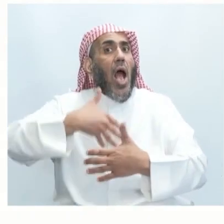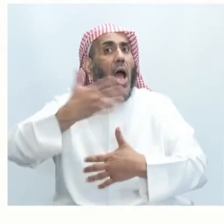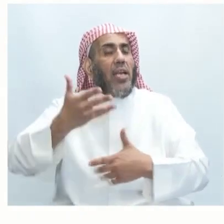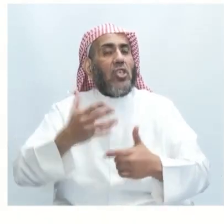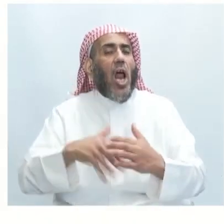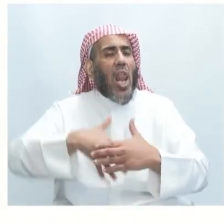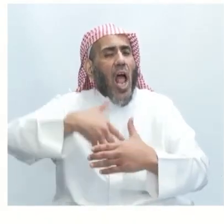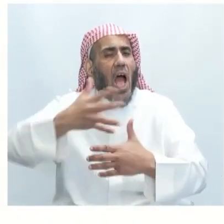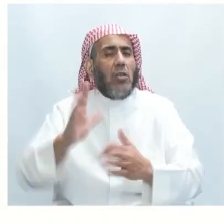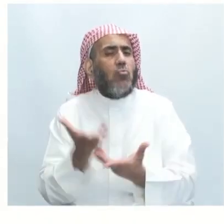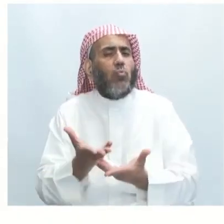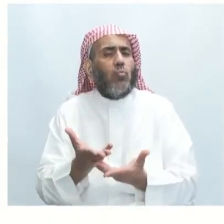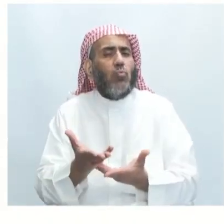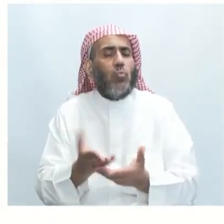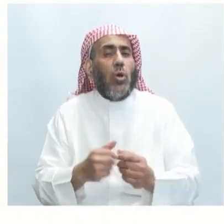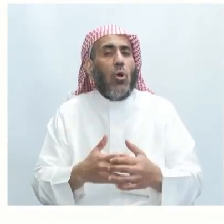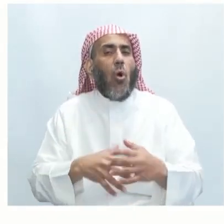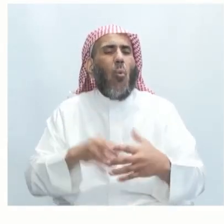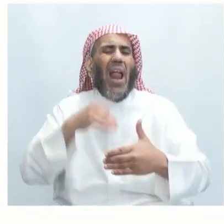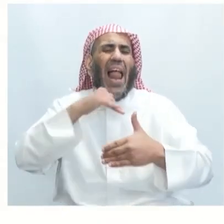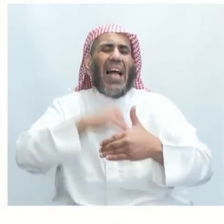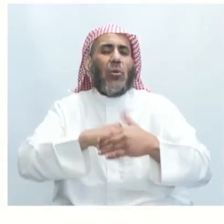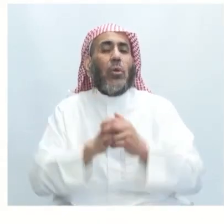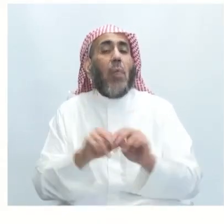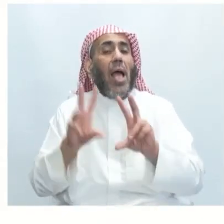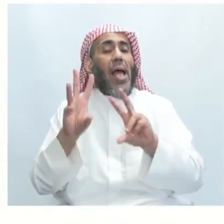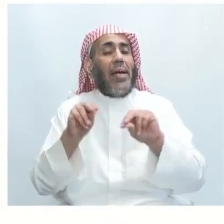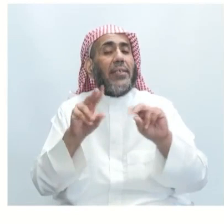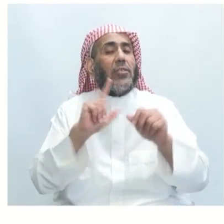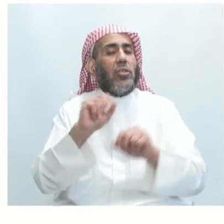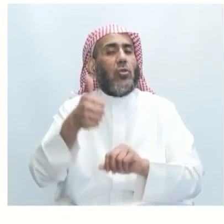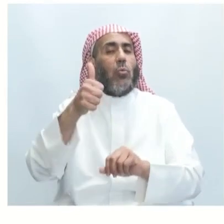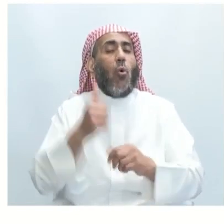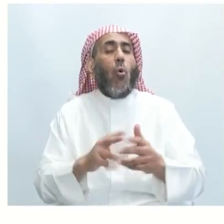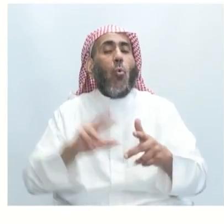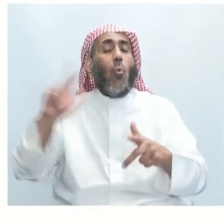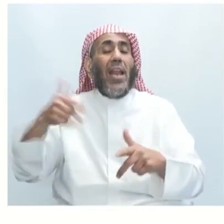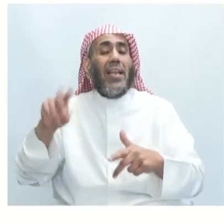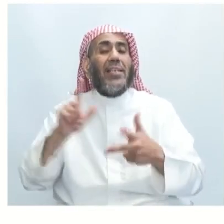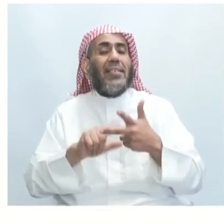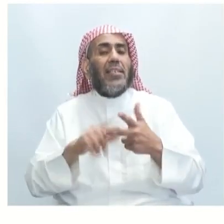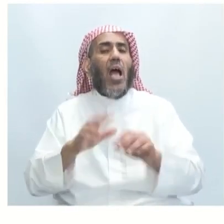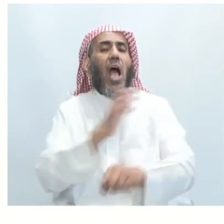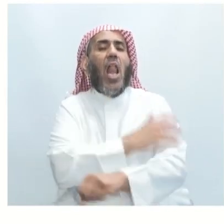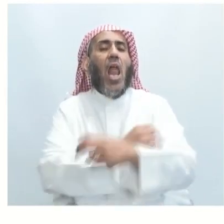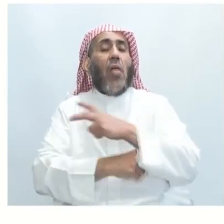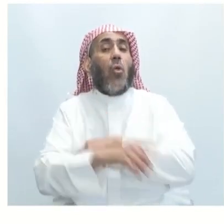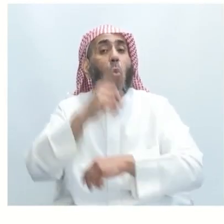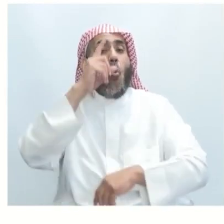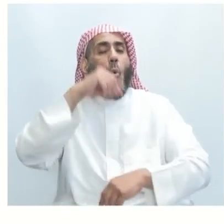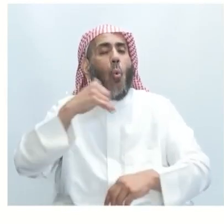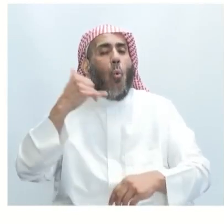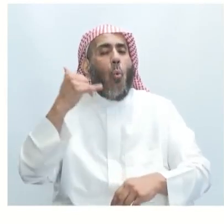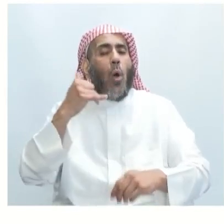الاحساسات الخارجيه والحشو احسنتم والاحساس العضليه فلا بد ابنائي